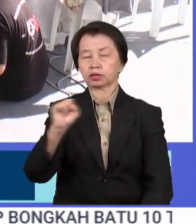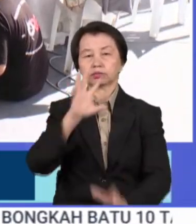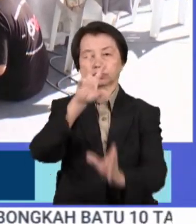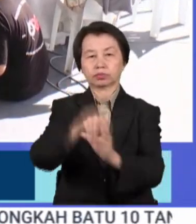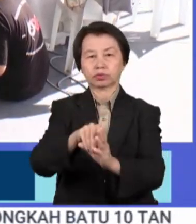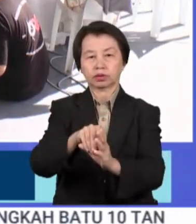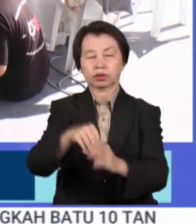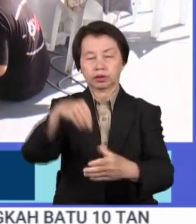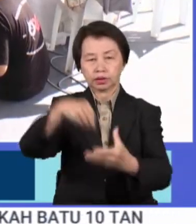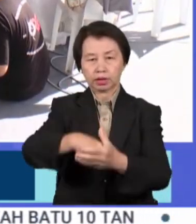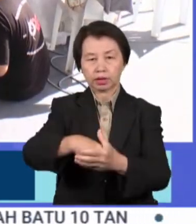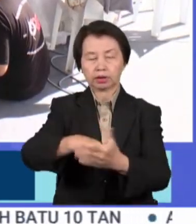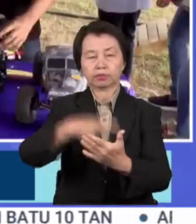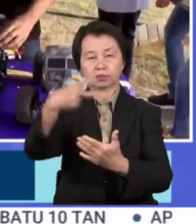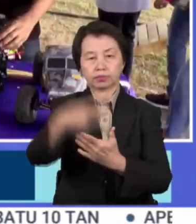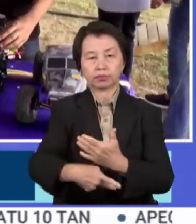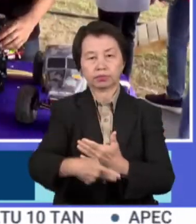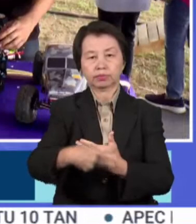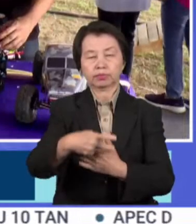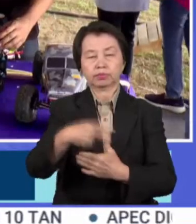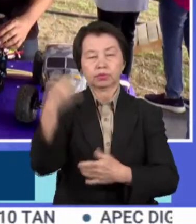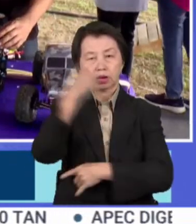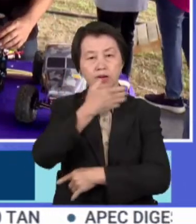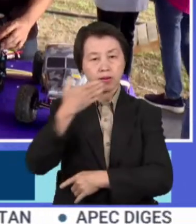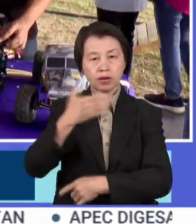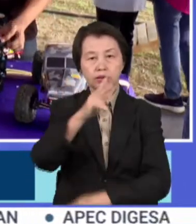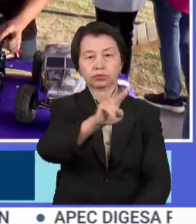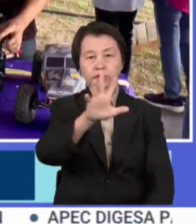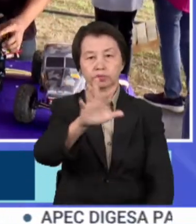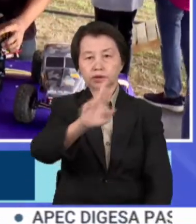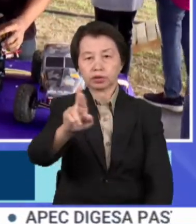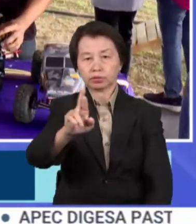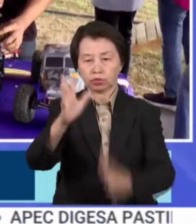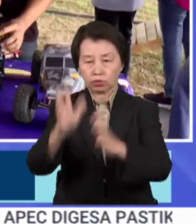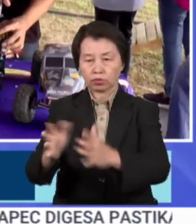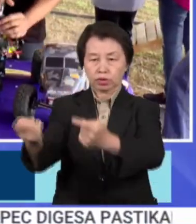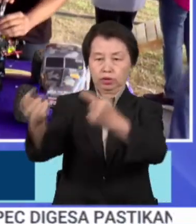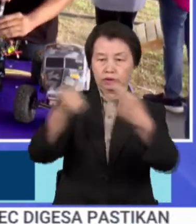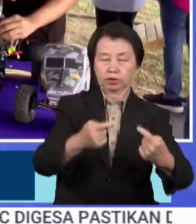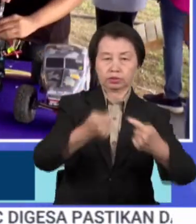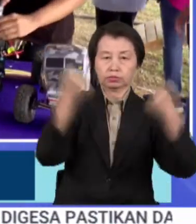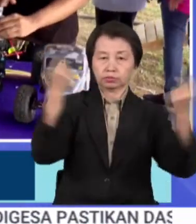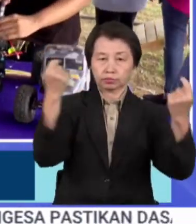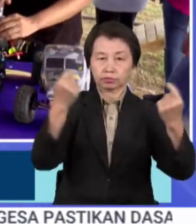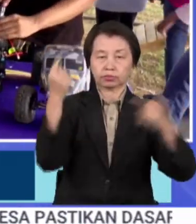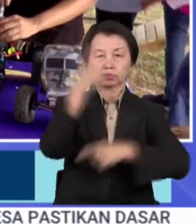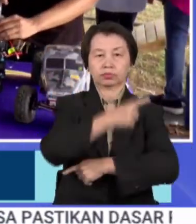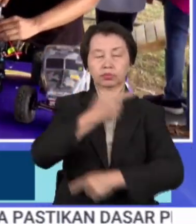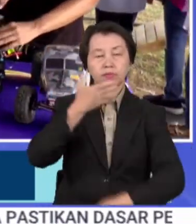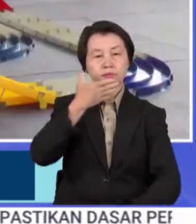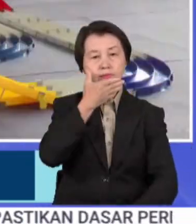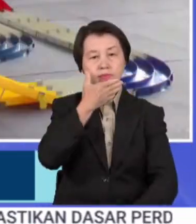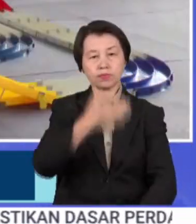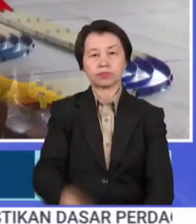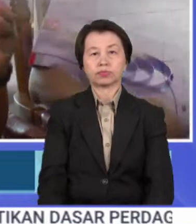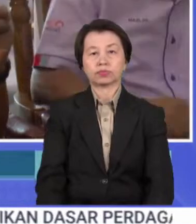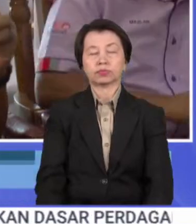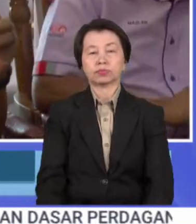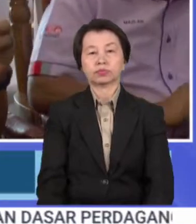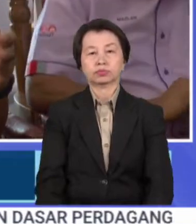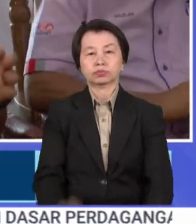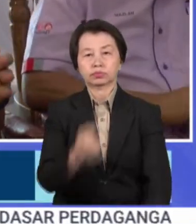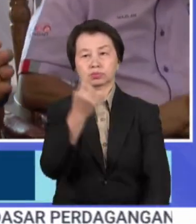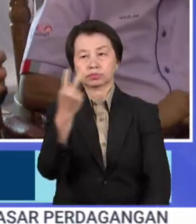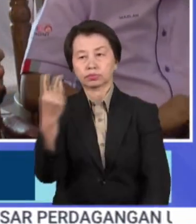kepada HBN kali ini. 25,000 pengunjung dianggarkan hadir pada sambutan kali ini.